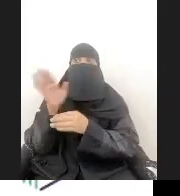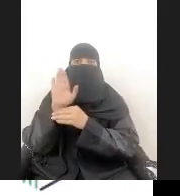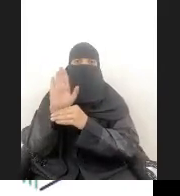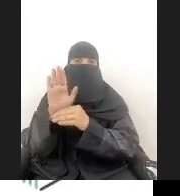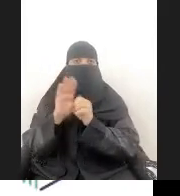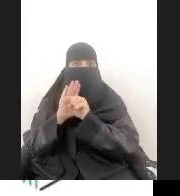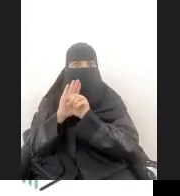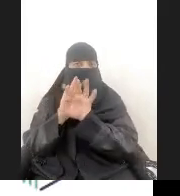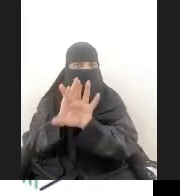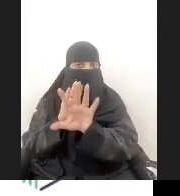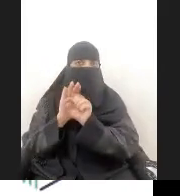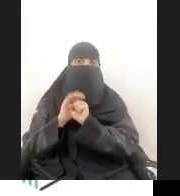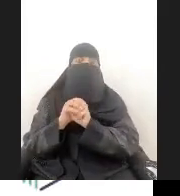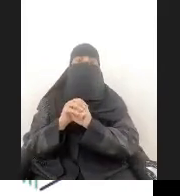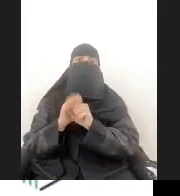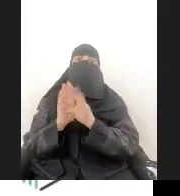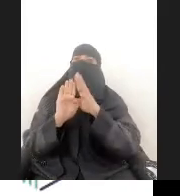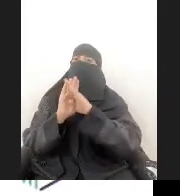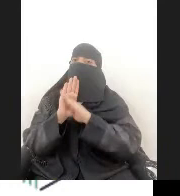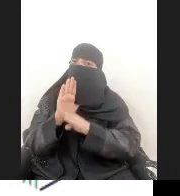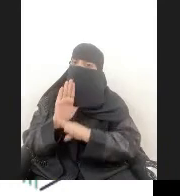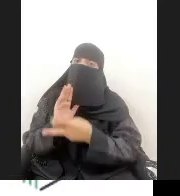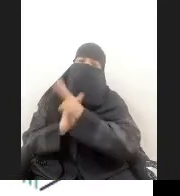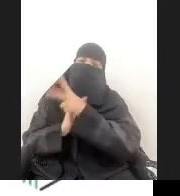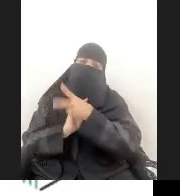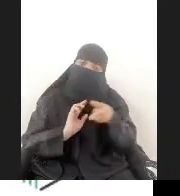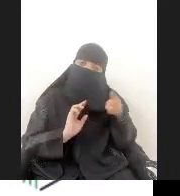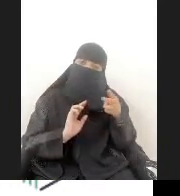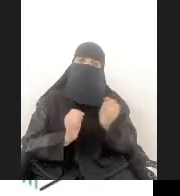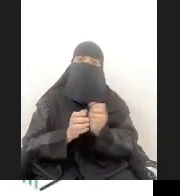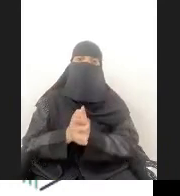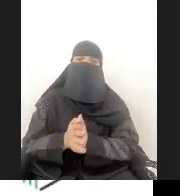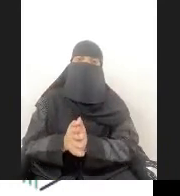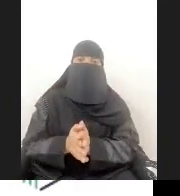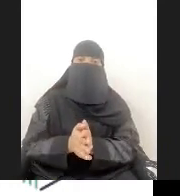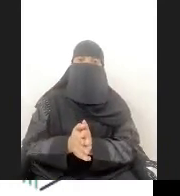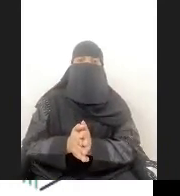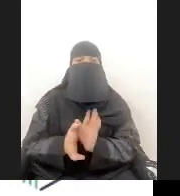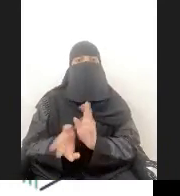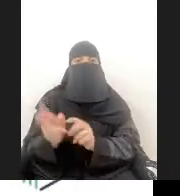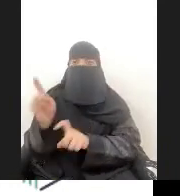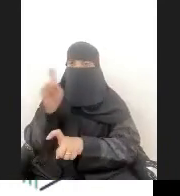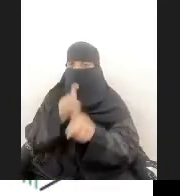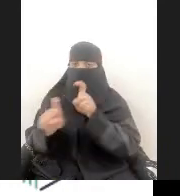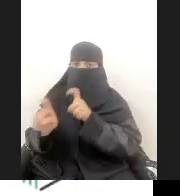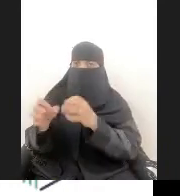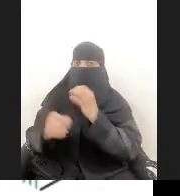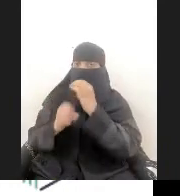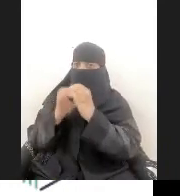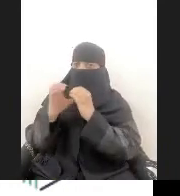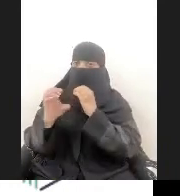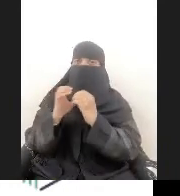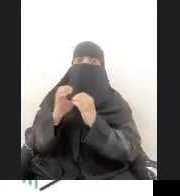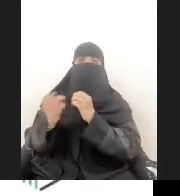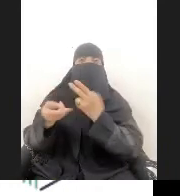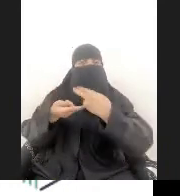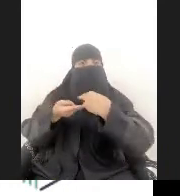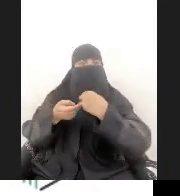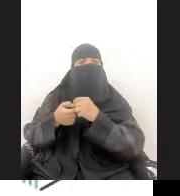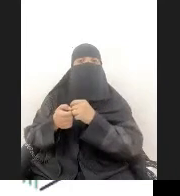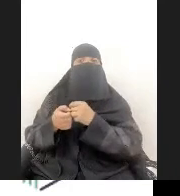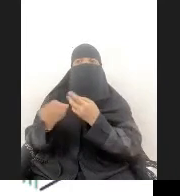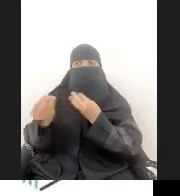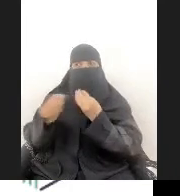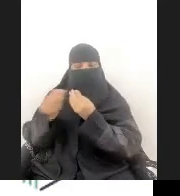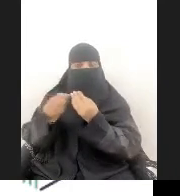نظام برنامج بريزي، أو عن طريق أي برنامج آخر. ربما أنني سأعمل سؤال وجواب مع الطلاب، مناقشة بيني وبين الطالب ذاته، ربما